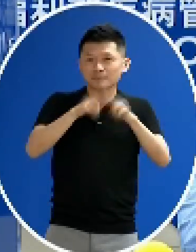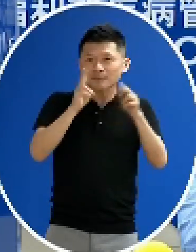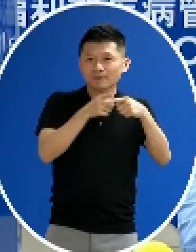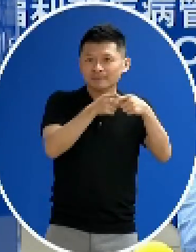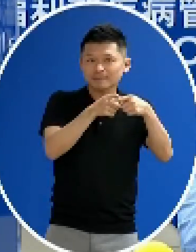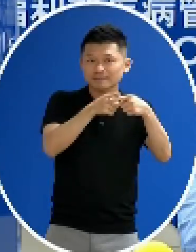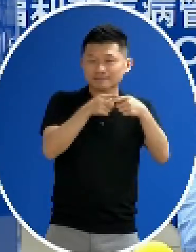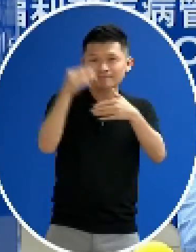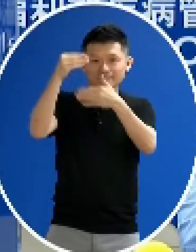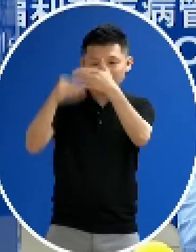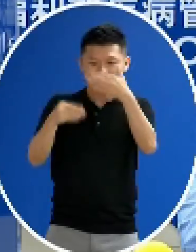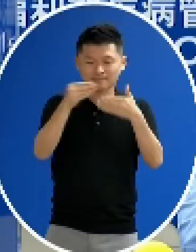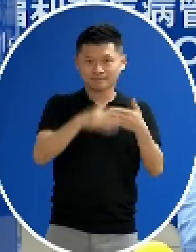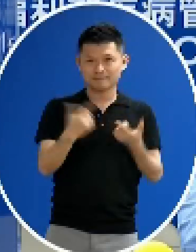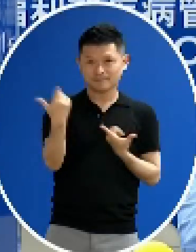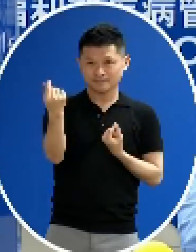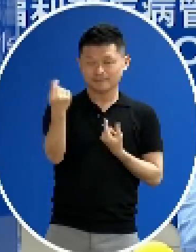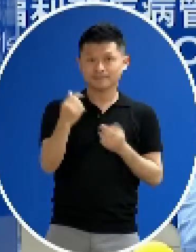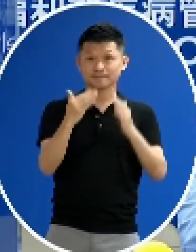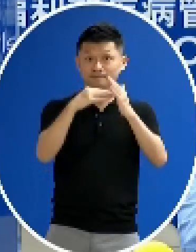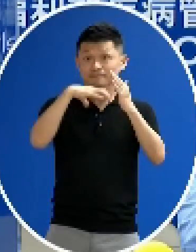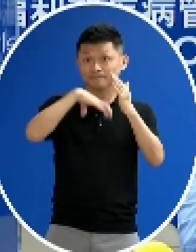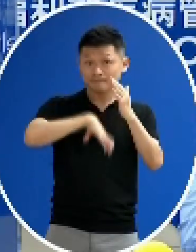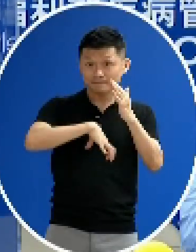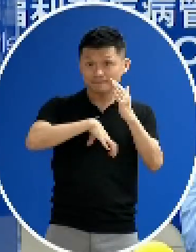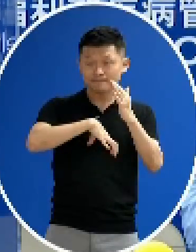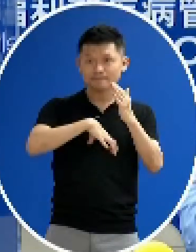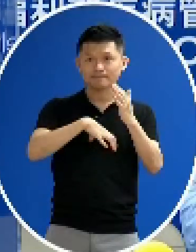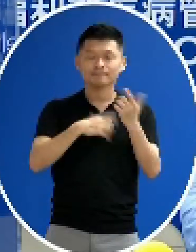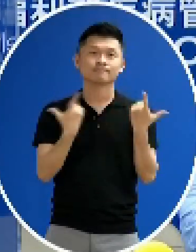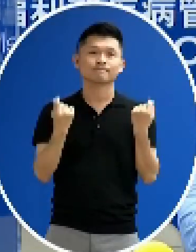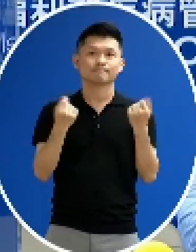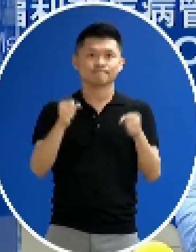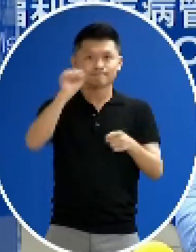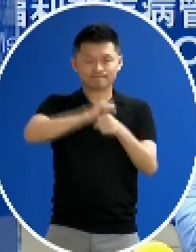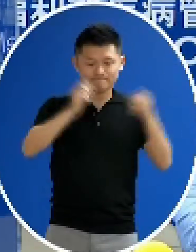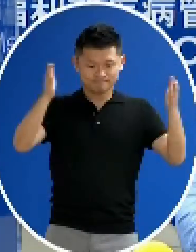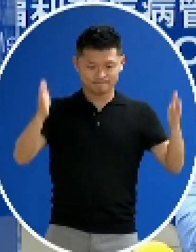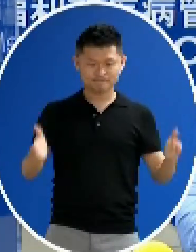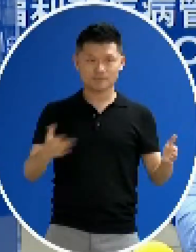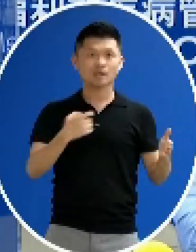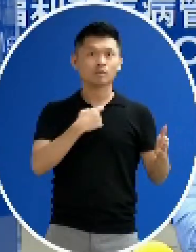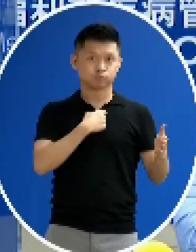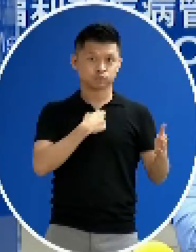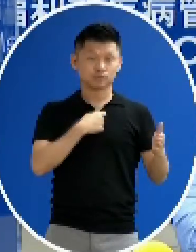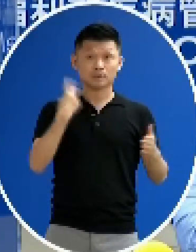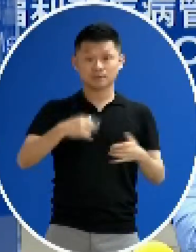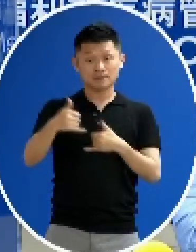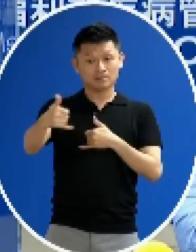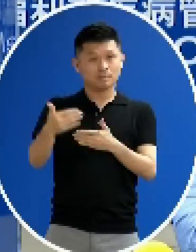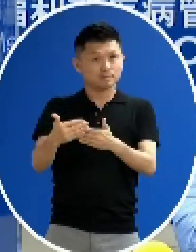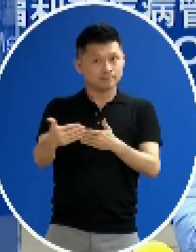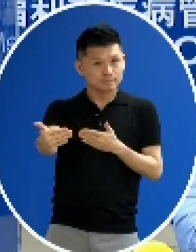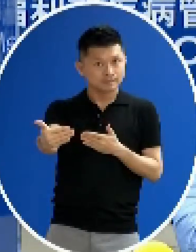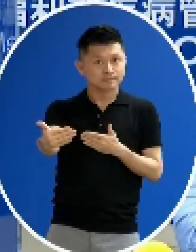一个宣布，啊在室内它还是要维持有隔板，然后社交的距